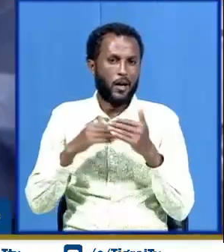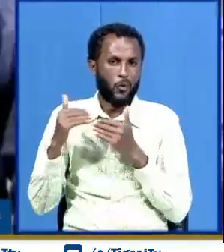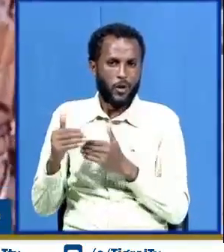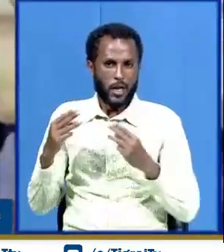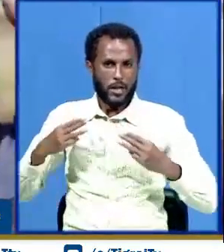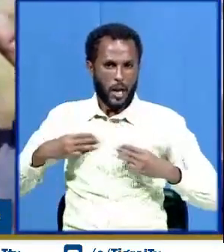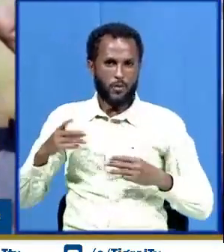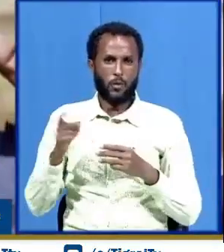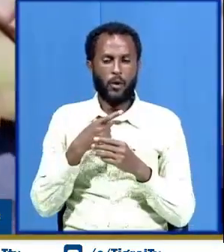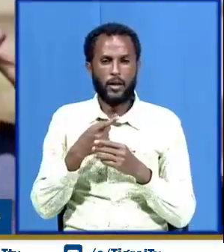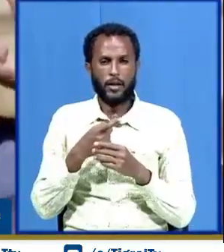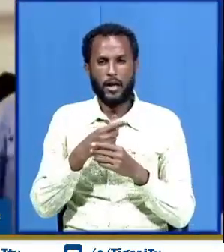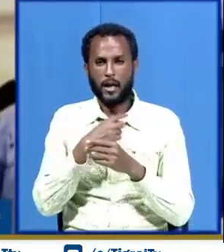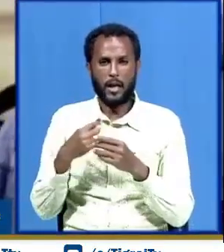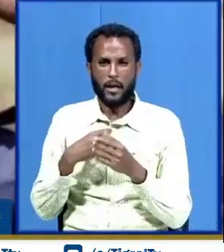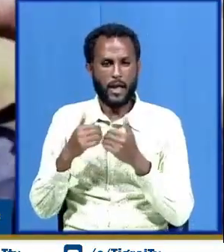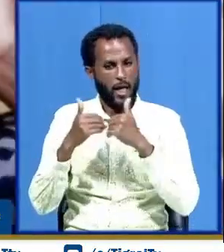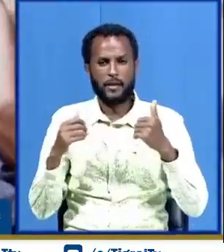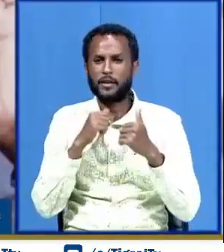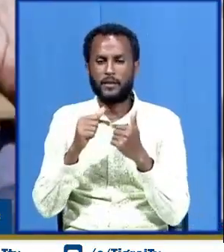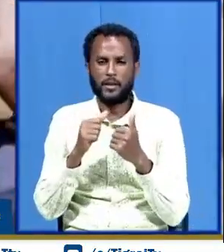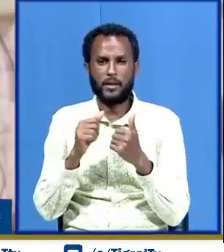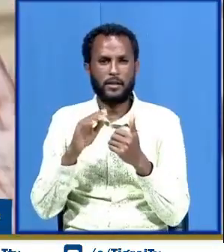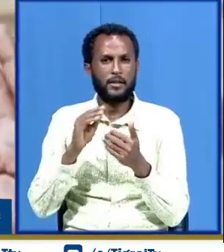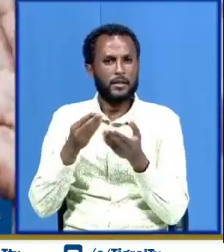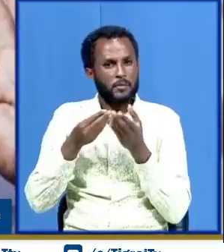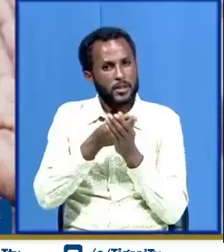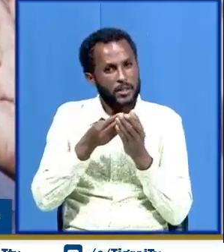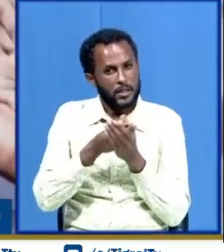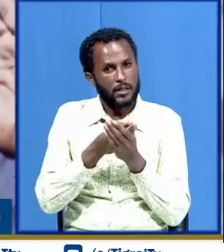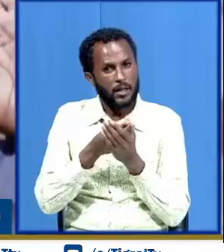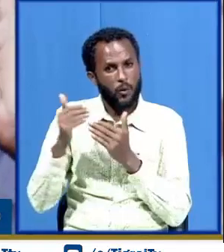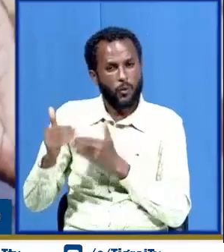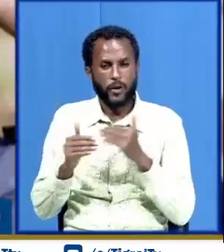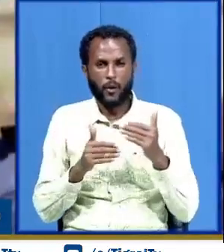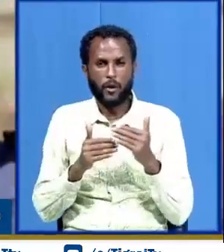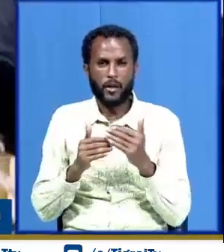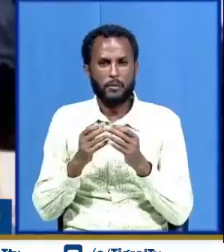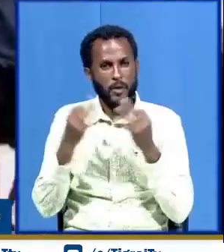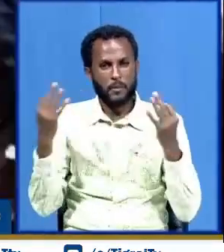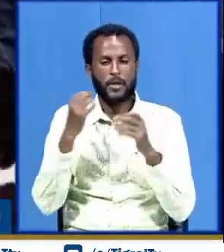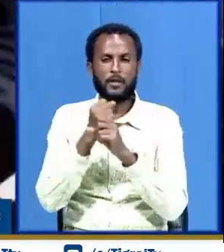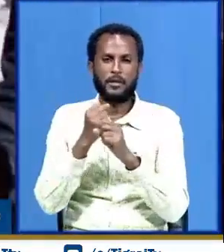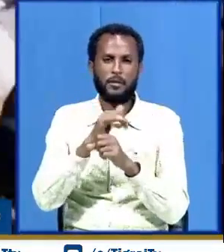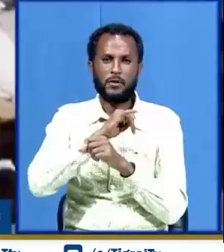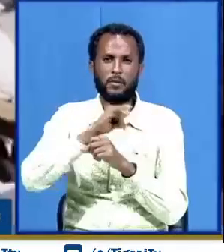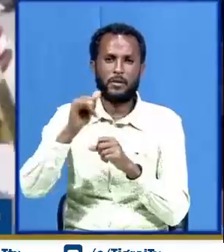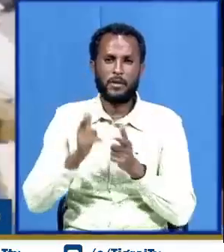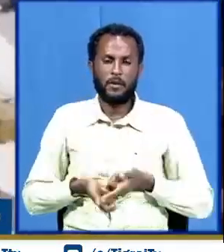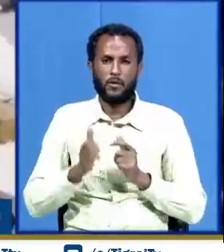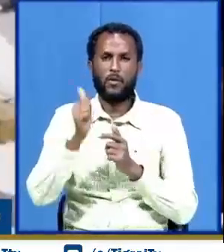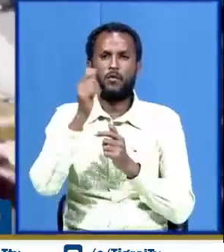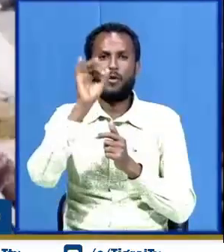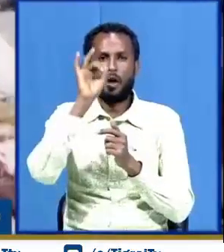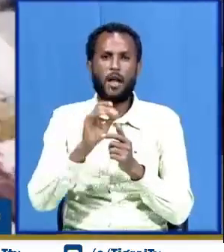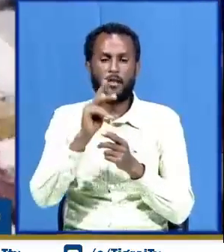ሰራዊት ኮይና ከታ ንናይ ሰራዊት ኣይትፍለይ የቀልብ ይምግብ በቃ ጎና ኮነስ ብደንቢ እያ ትሰርሕ ብተማሳሊ ነበርቲ ወረዳ ኦፍላ